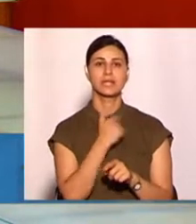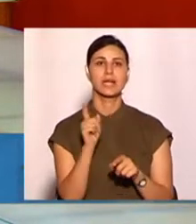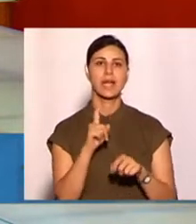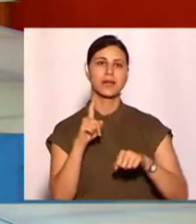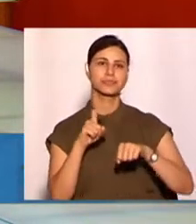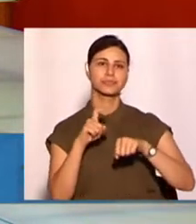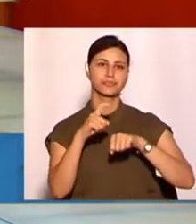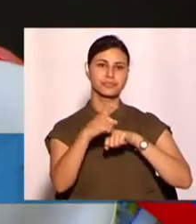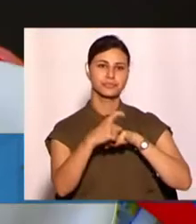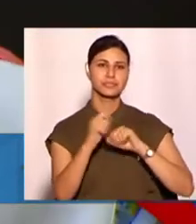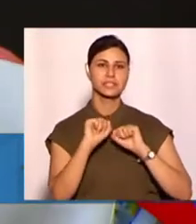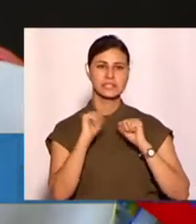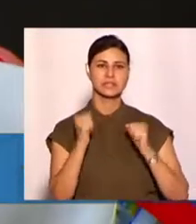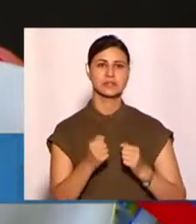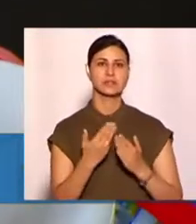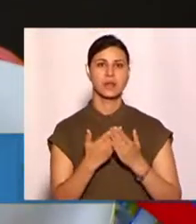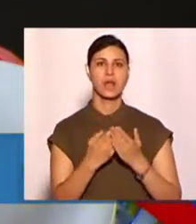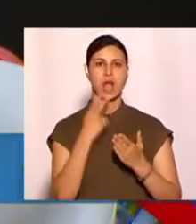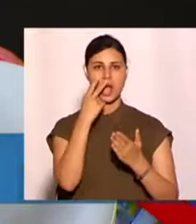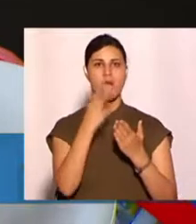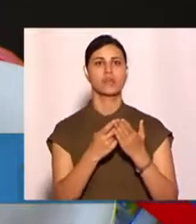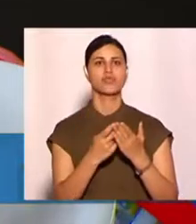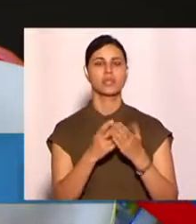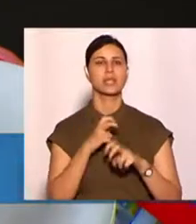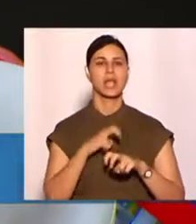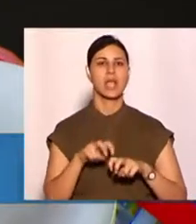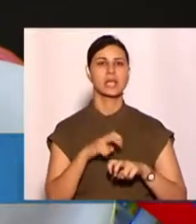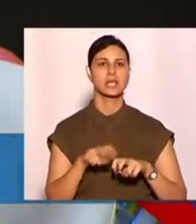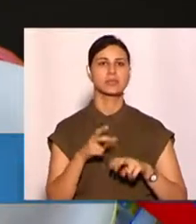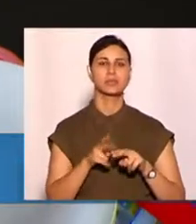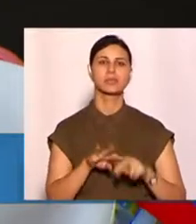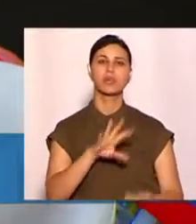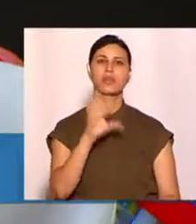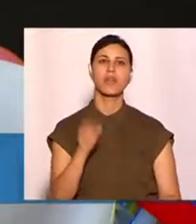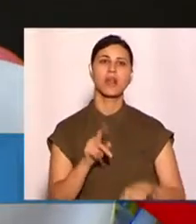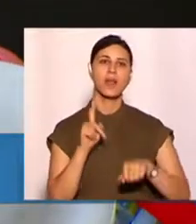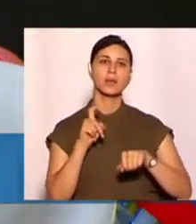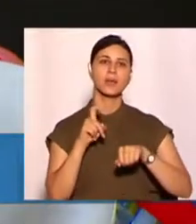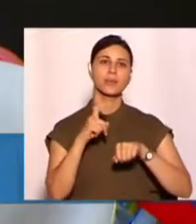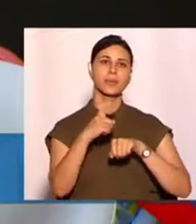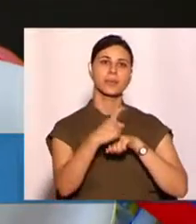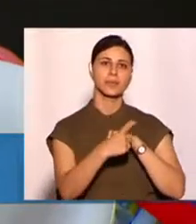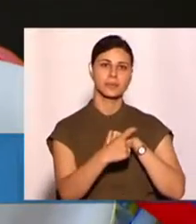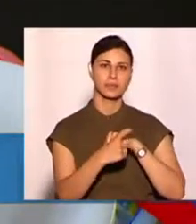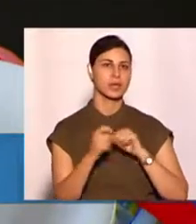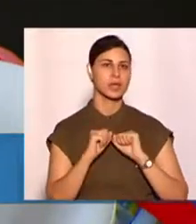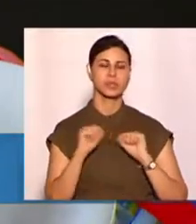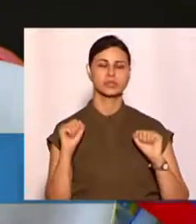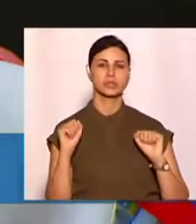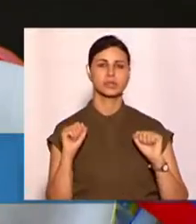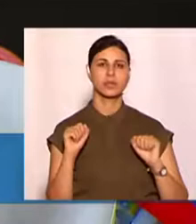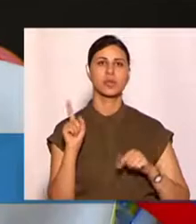ანტიპერსპირანტი ან დეზედორი, აუცილებლად აჩვენეთ სპეციალისტს, იმიტომ რომ ყველა დეზედორის და ანტიპერსპირანტის გამოყენება არ